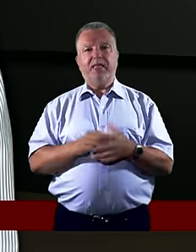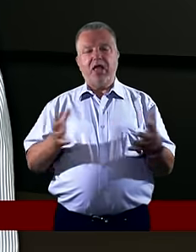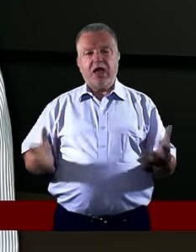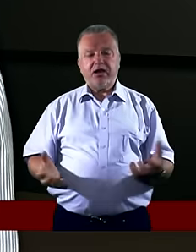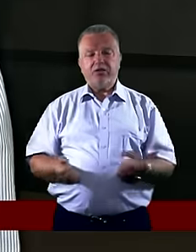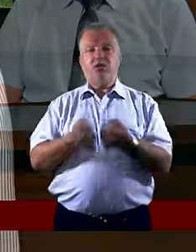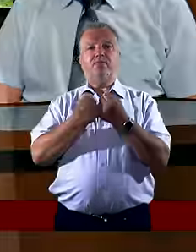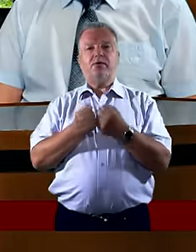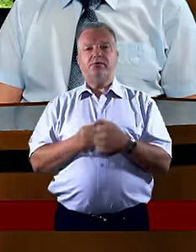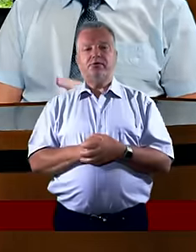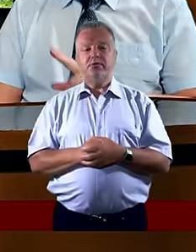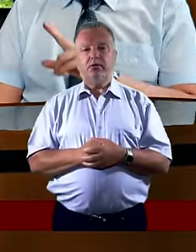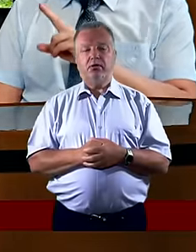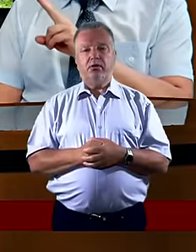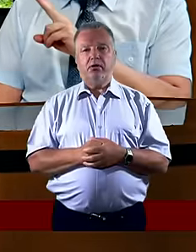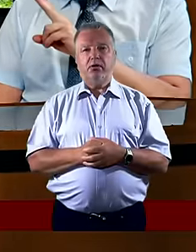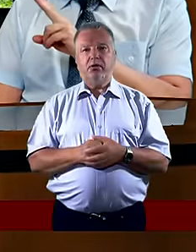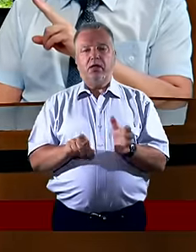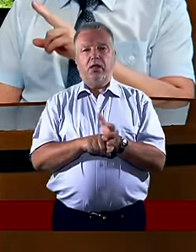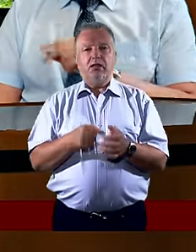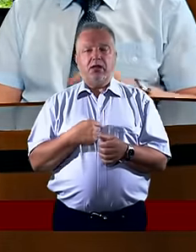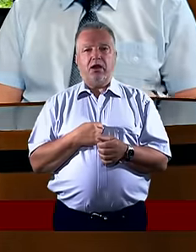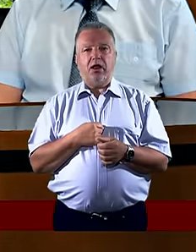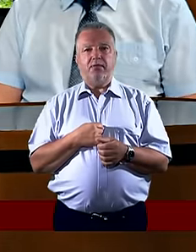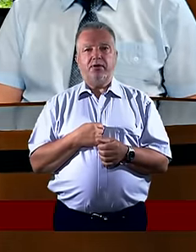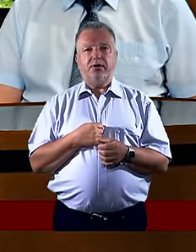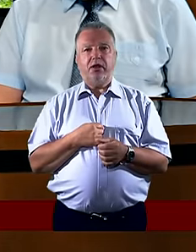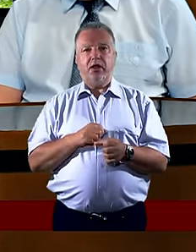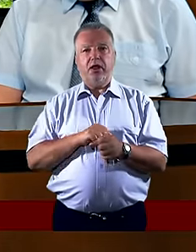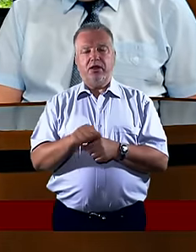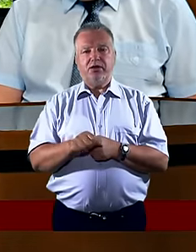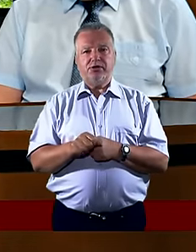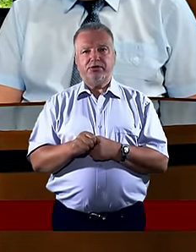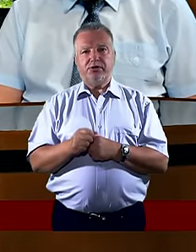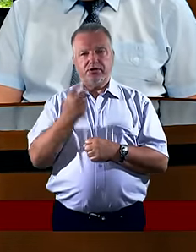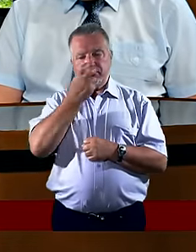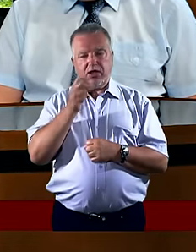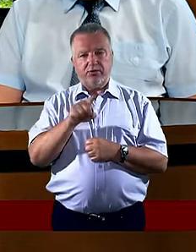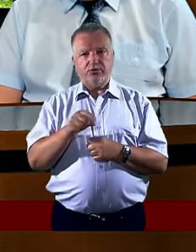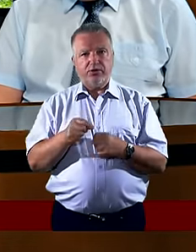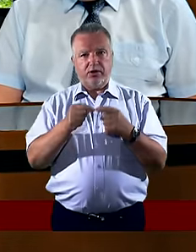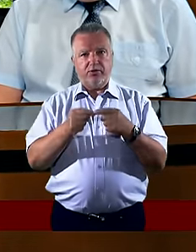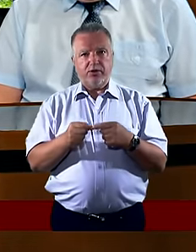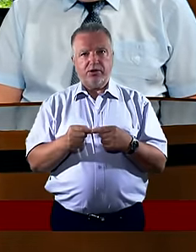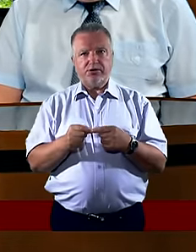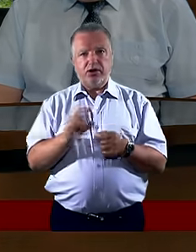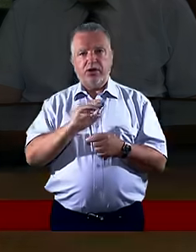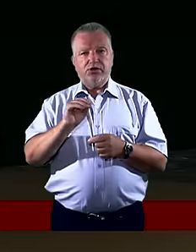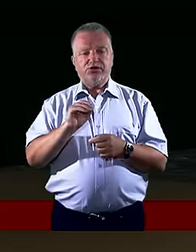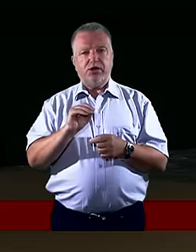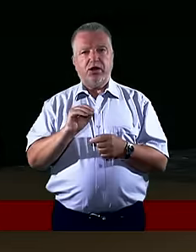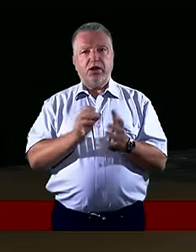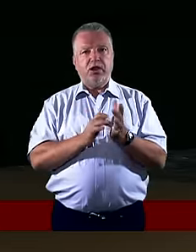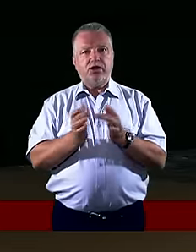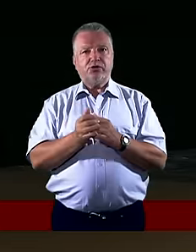może, myślę tutaj o Jezusie Chrystusie. Dla mnie również taki fragment jest tutaj ważny. To jest